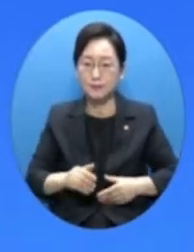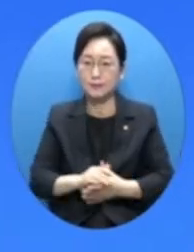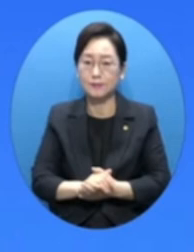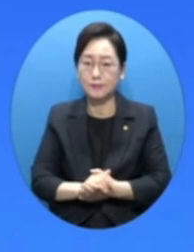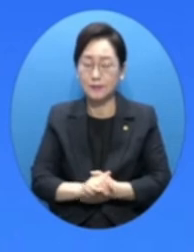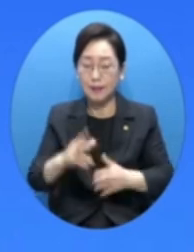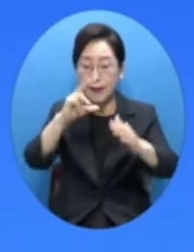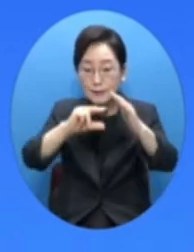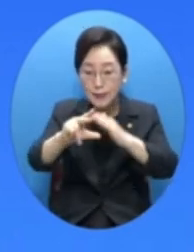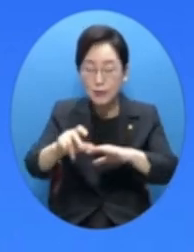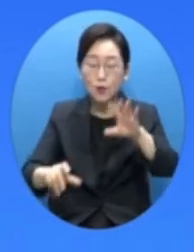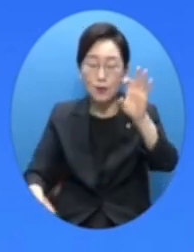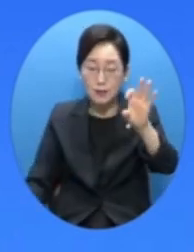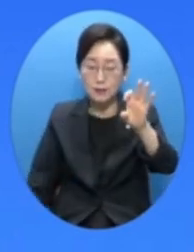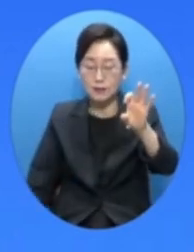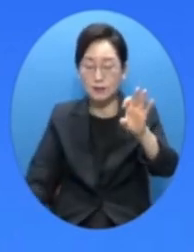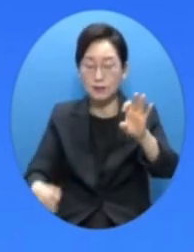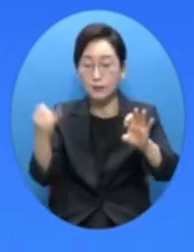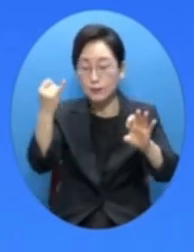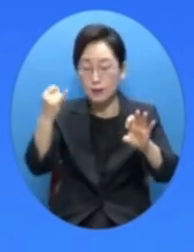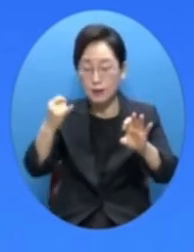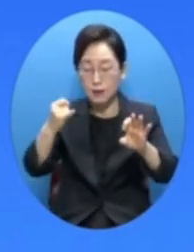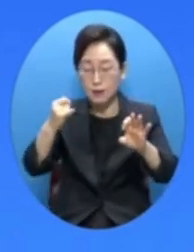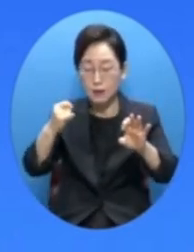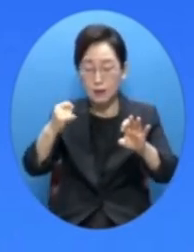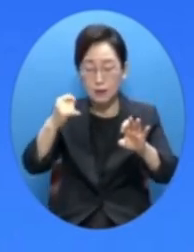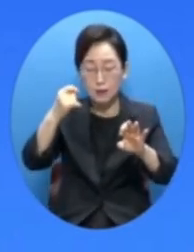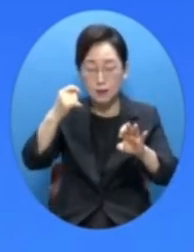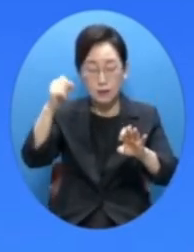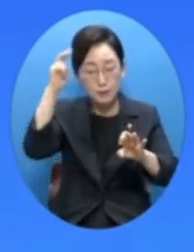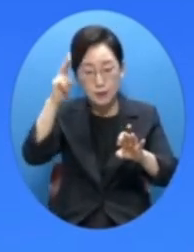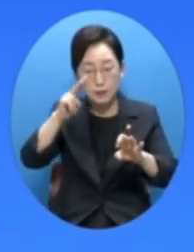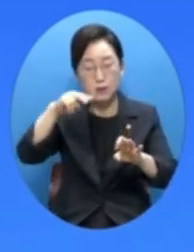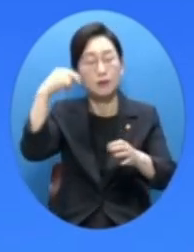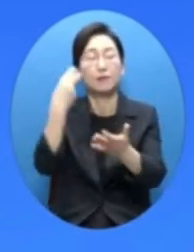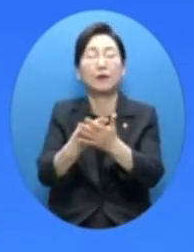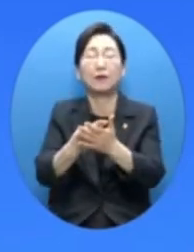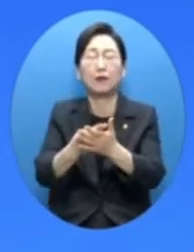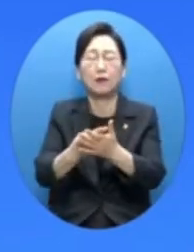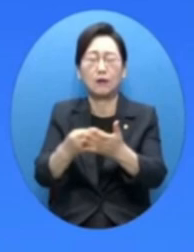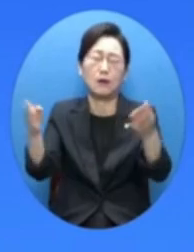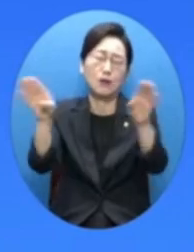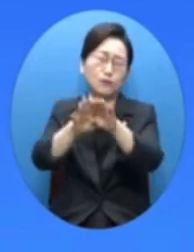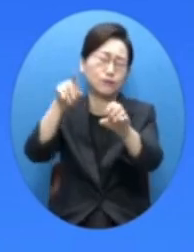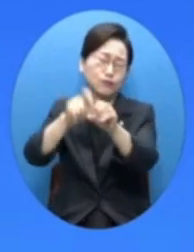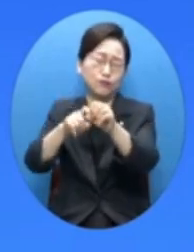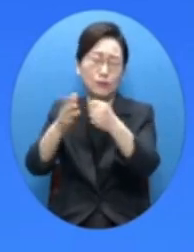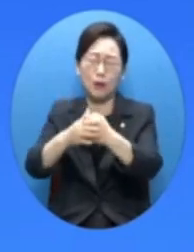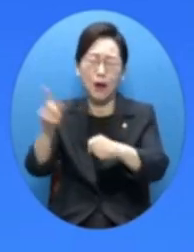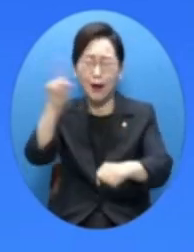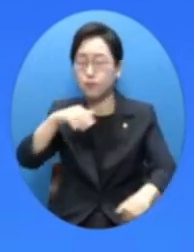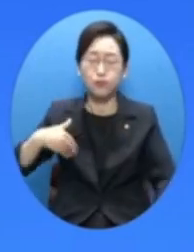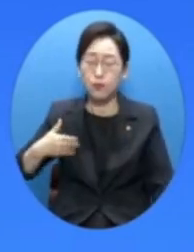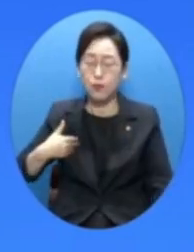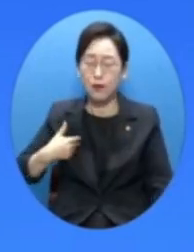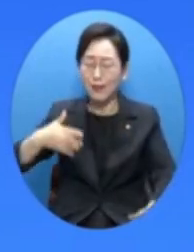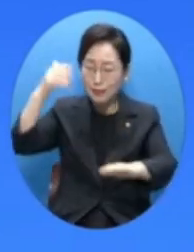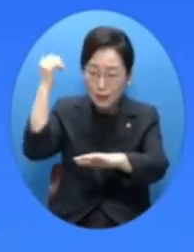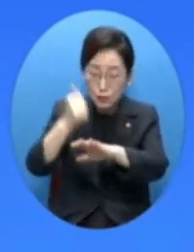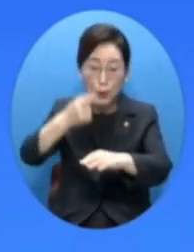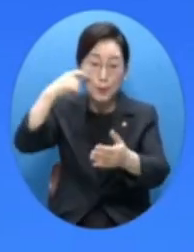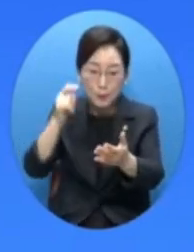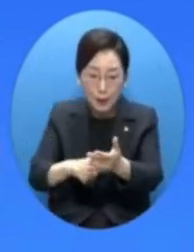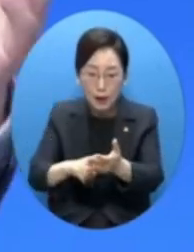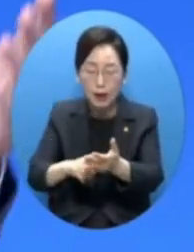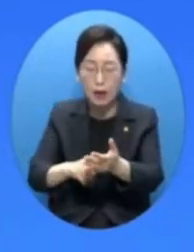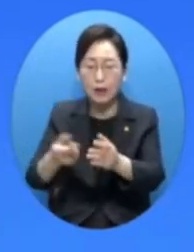지하철 화장실에 들어가서 쓰러져 버렸는데 오랜 시간이 지나도 뭐 문이 잠겨 있으니까 몰랐죠. 나중에 늦게 발견돼서